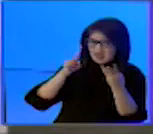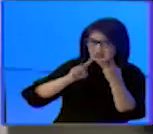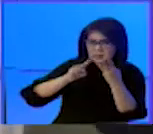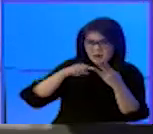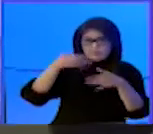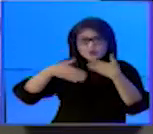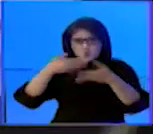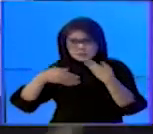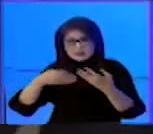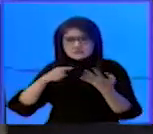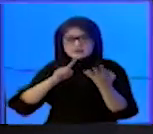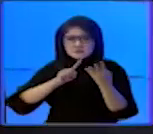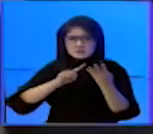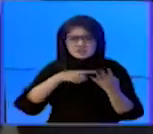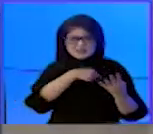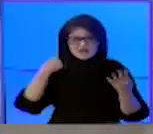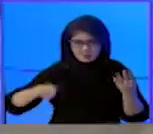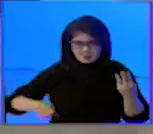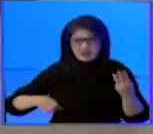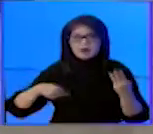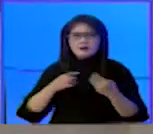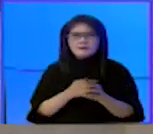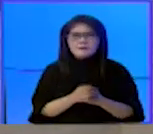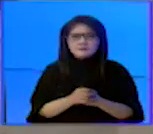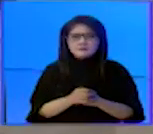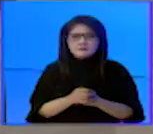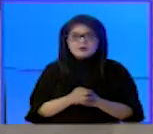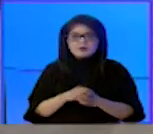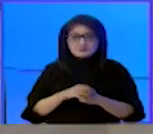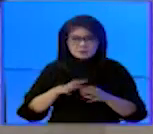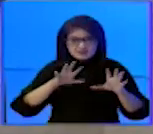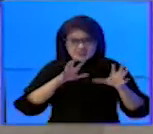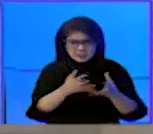Cina. Tim Liputan iNews melaporkan.